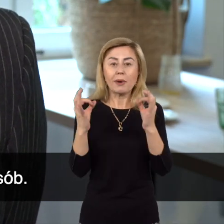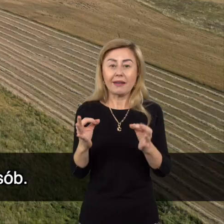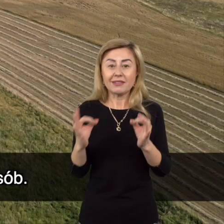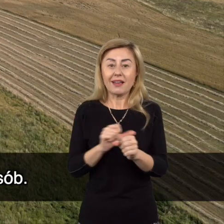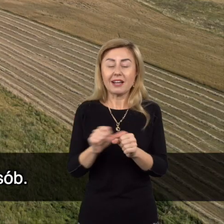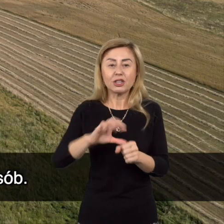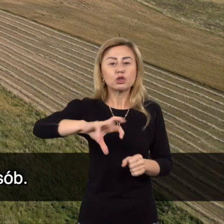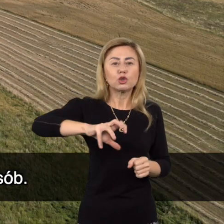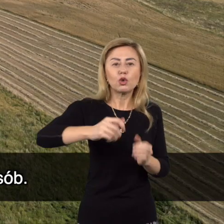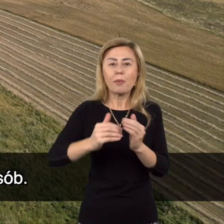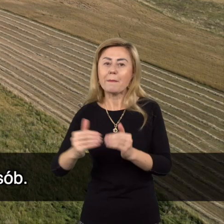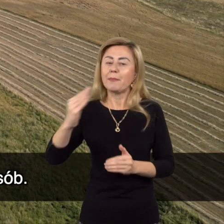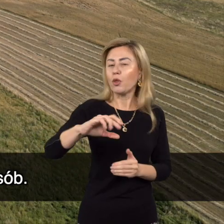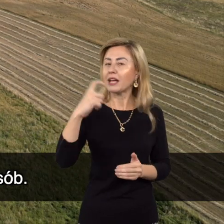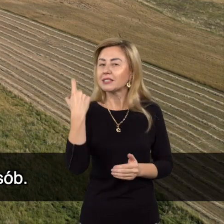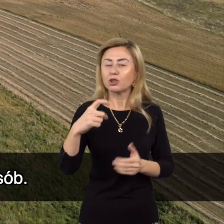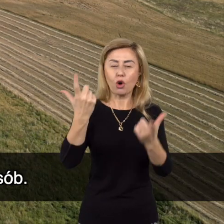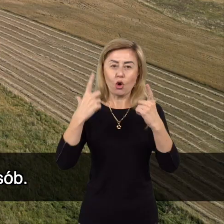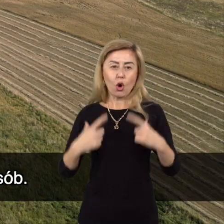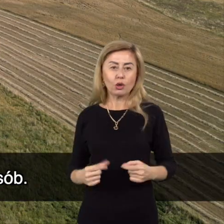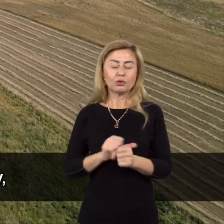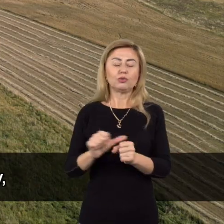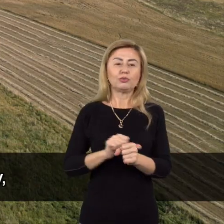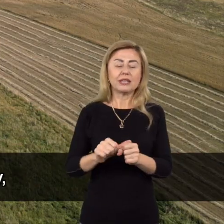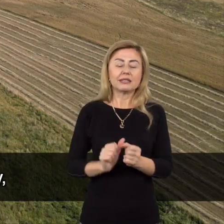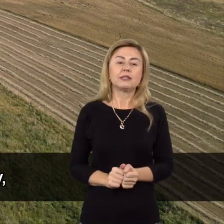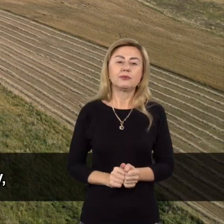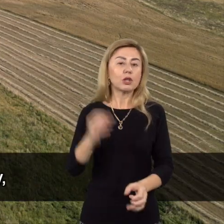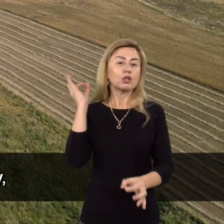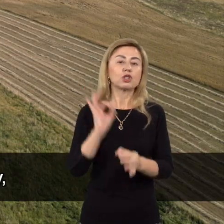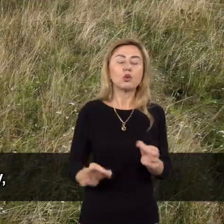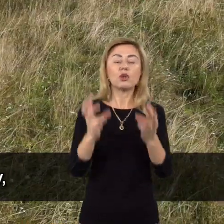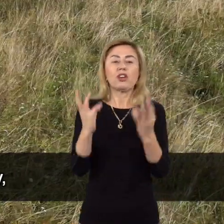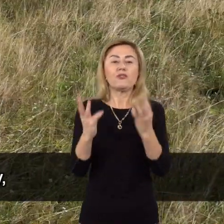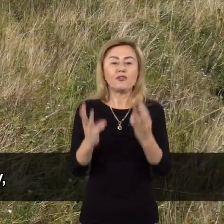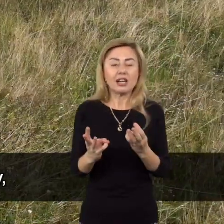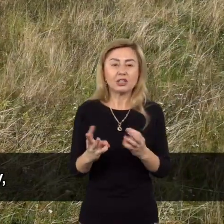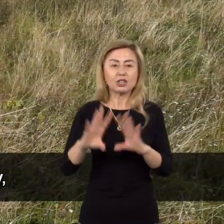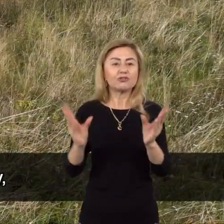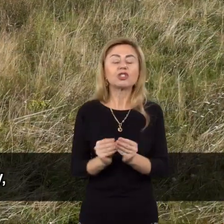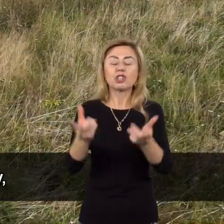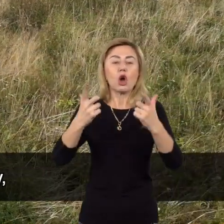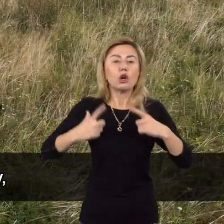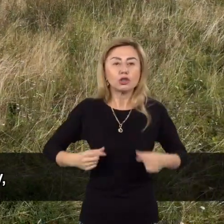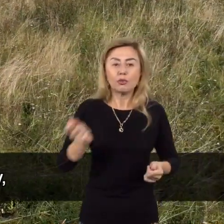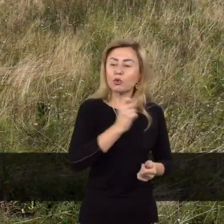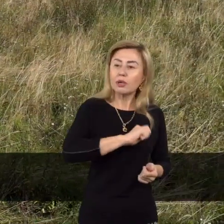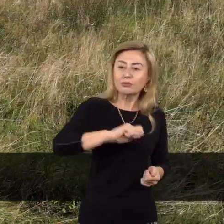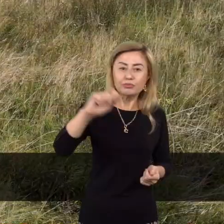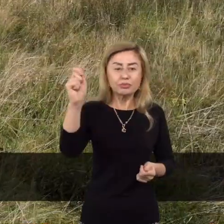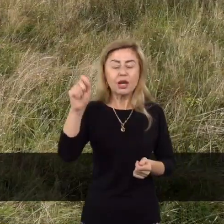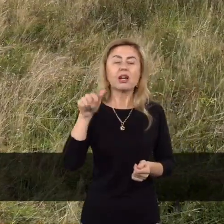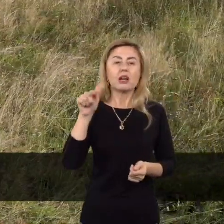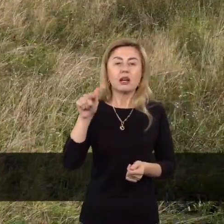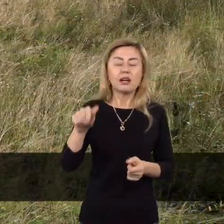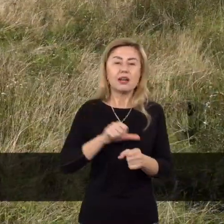tej chwili taka grupa potrafi liczyć ponad 100 osób, ale to, co jest dla nas najważniejsze, to że osoby, które zaczęły z nami jeździć w góry, a wcześniej